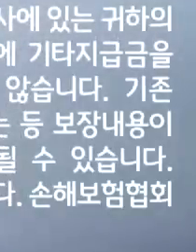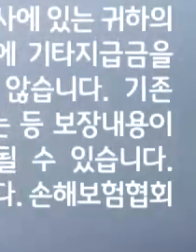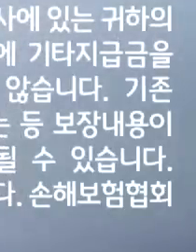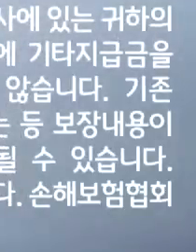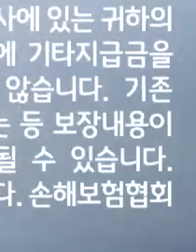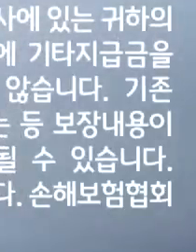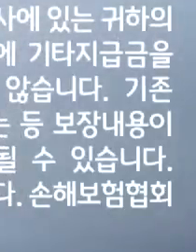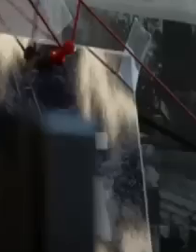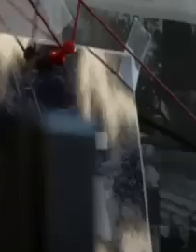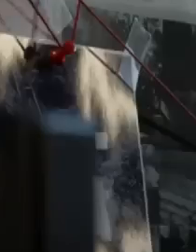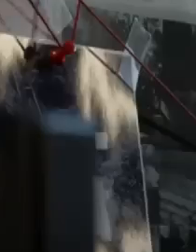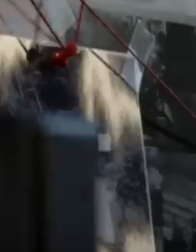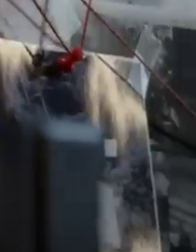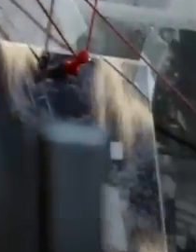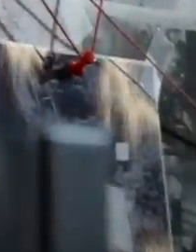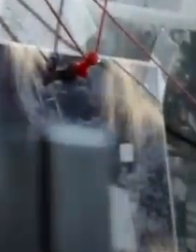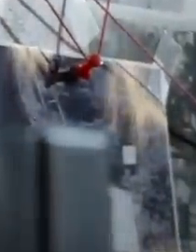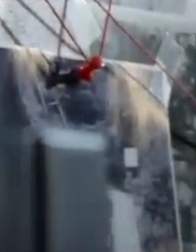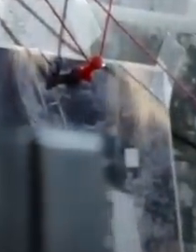다이렉트.